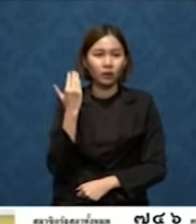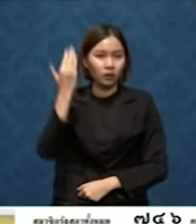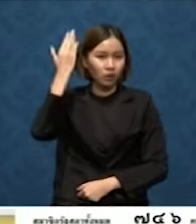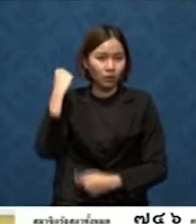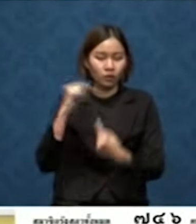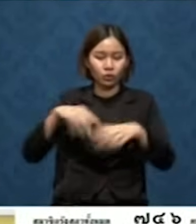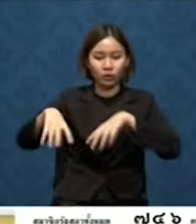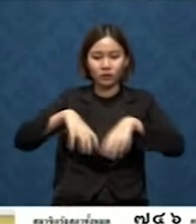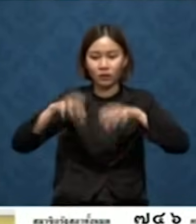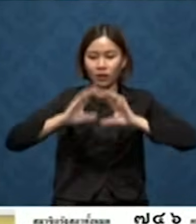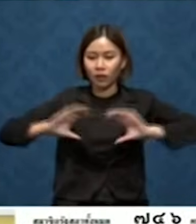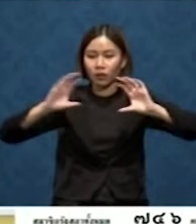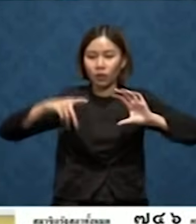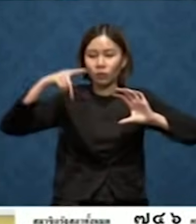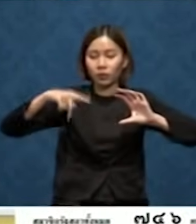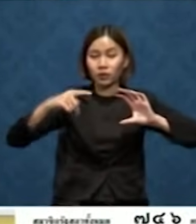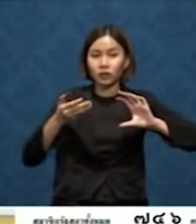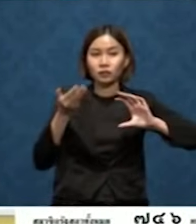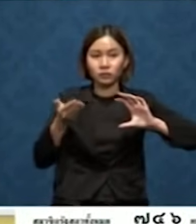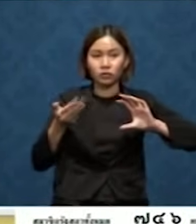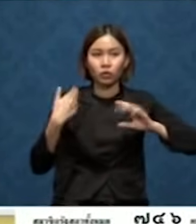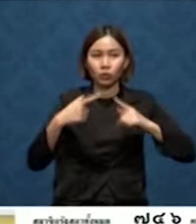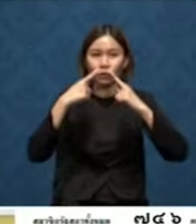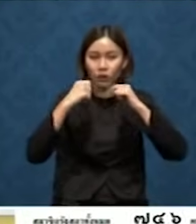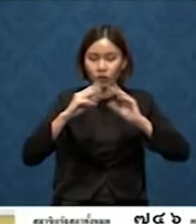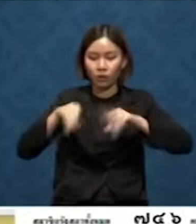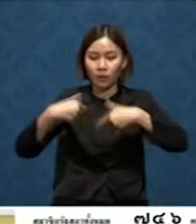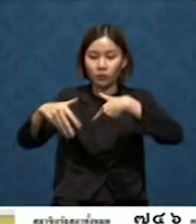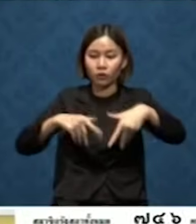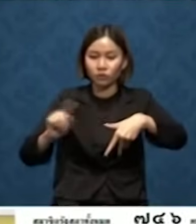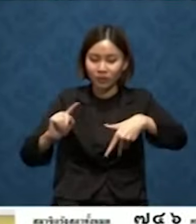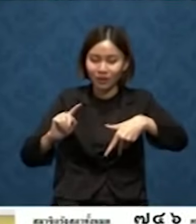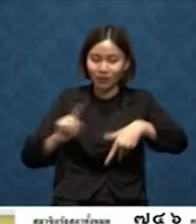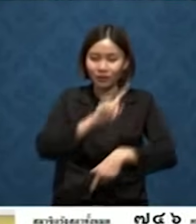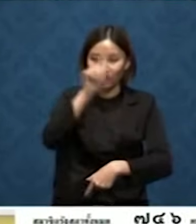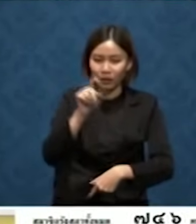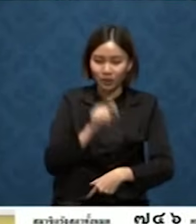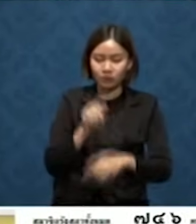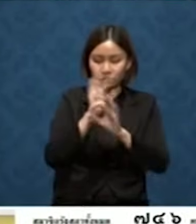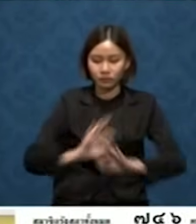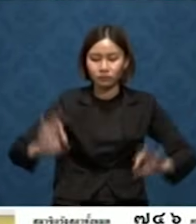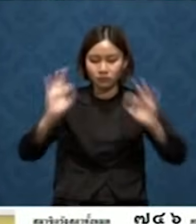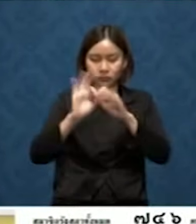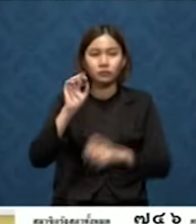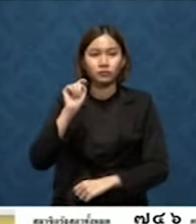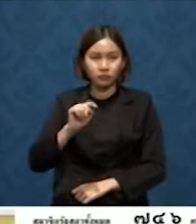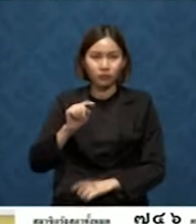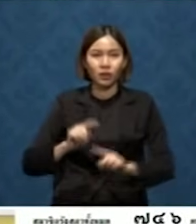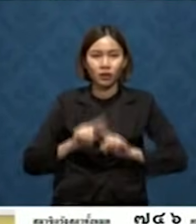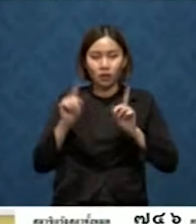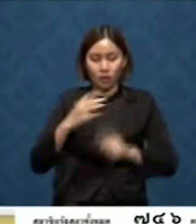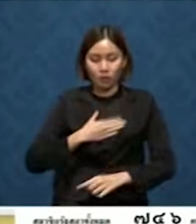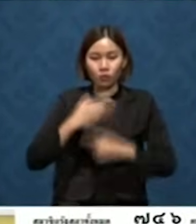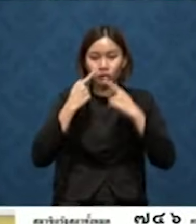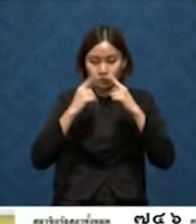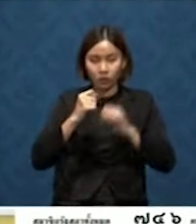ไปสู่การจัดตั้งรัฐบาลพิเศษของท่านนั้นได้ให้คำตอบอะไรกับพวกเขาตอบคำถามอันสำคัญนี้แต่สิ่งที่ผมพอจะตอบ